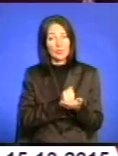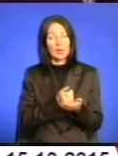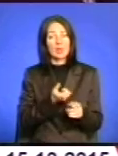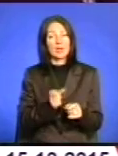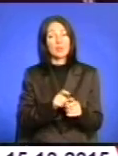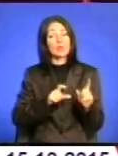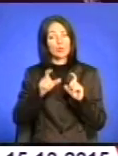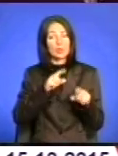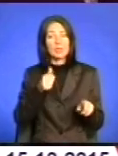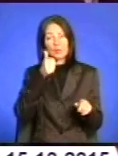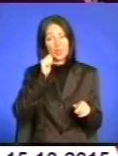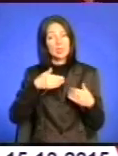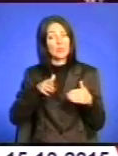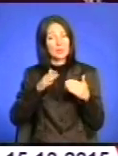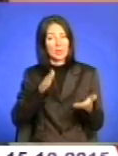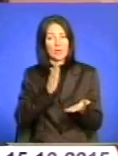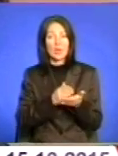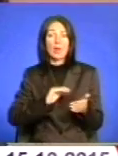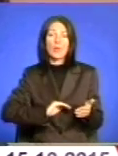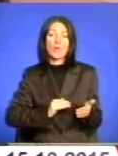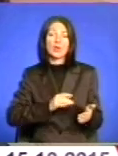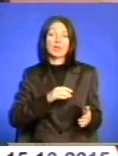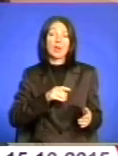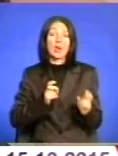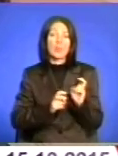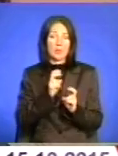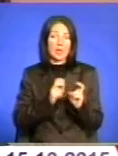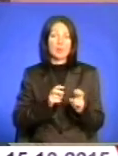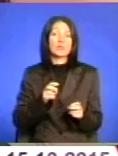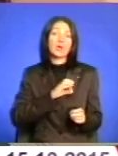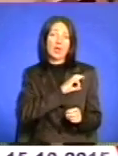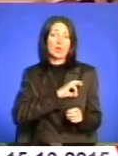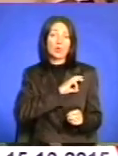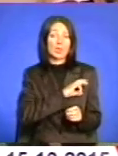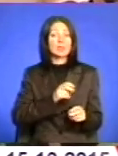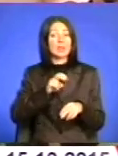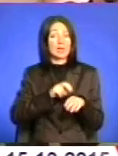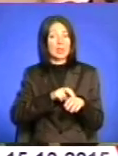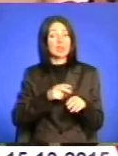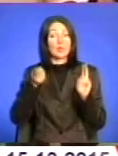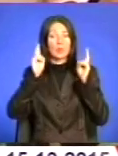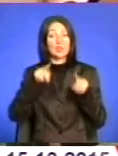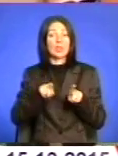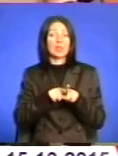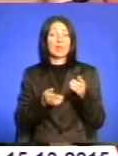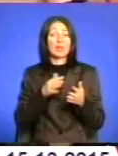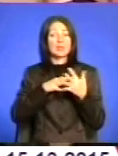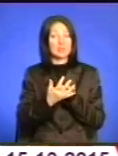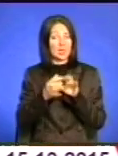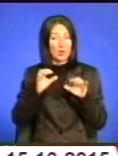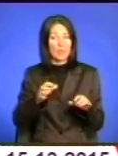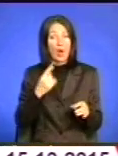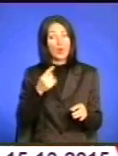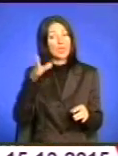вчорашніх випускників. Є й приватні підприємці, лікарі, учителі, юристи, перукарі та навіть сільський голова. Одні вважають